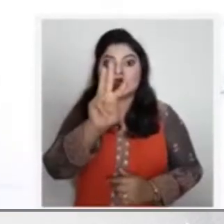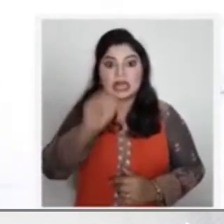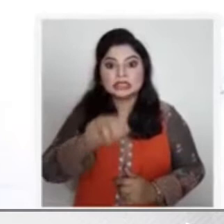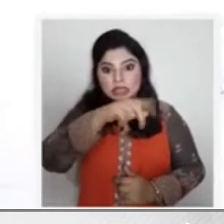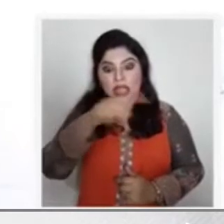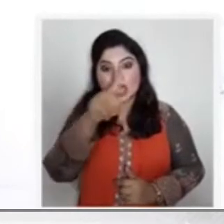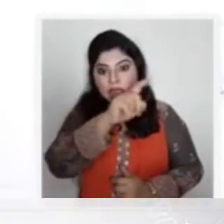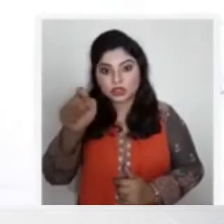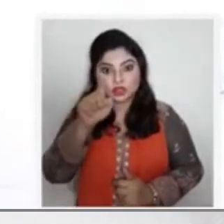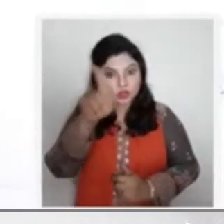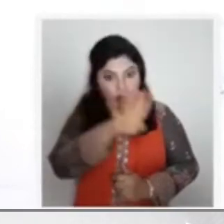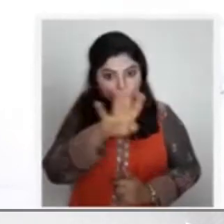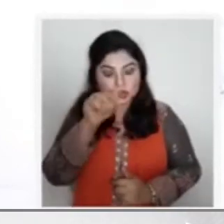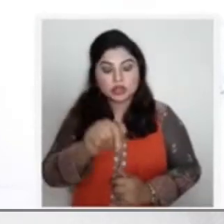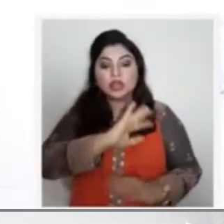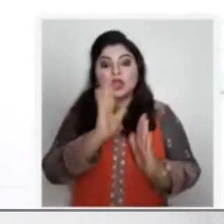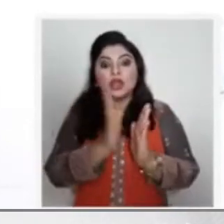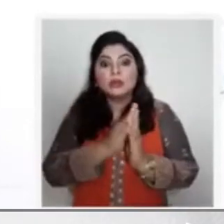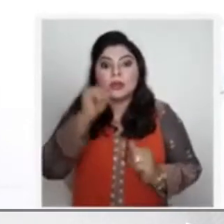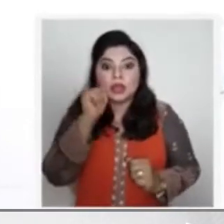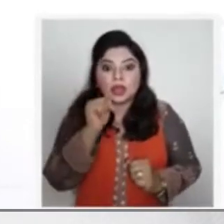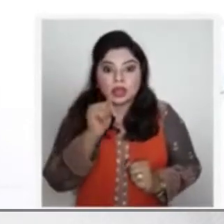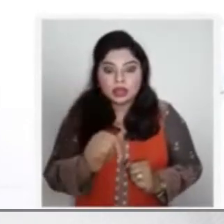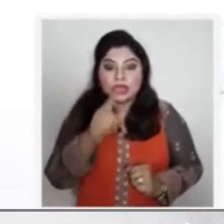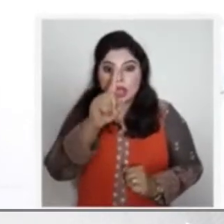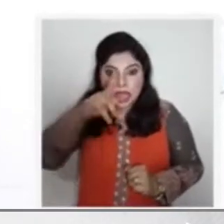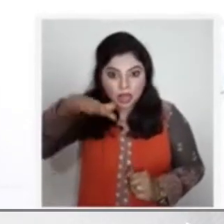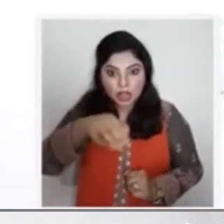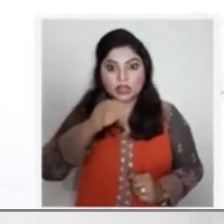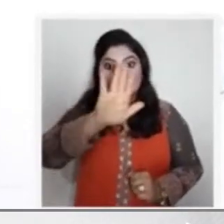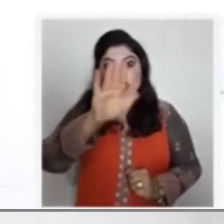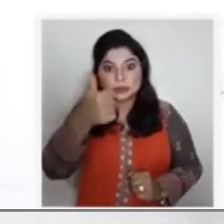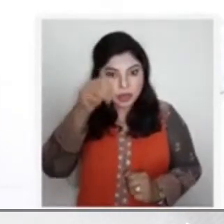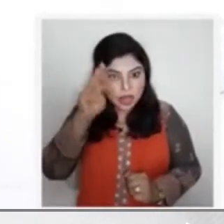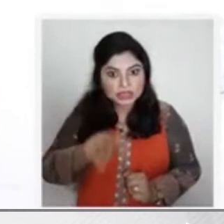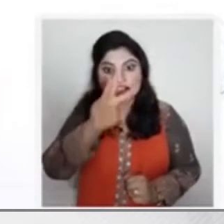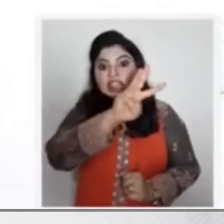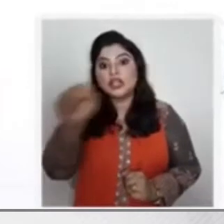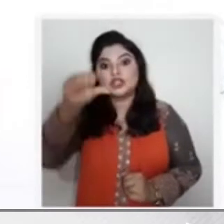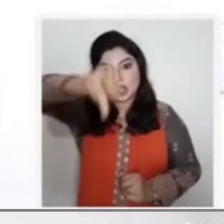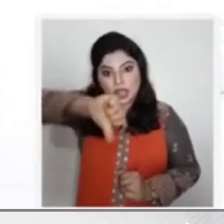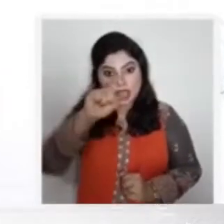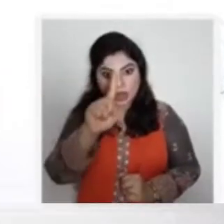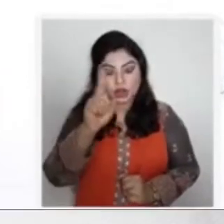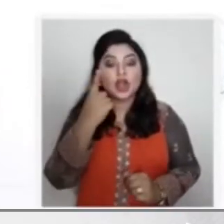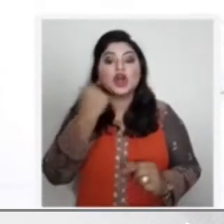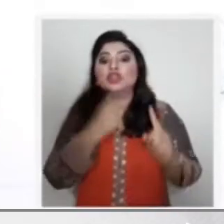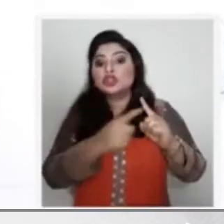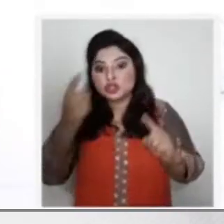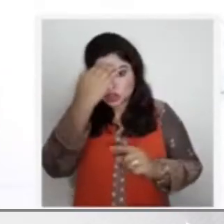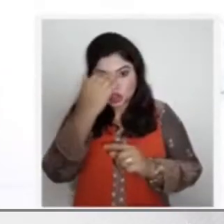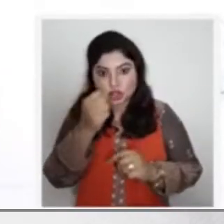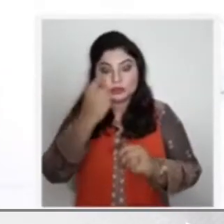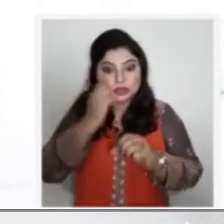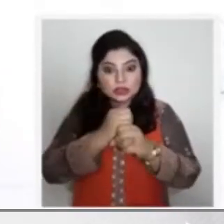৮১৭৩৪৭টি নমুনা। গত ২৪ ঘন্টায় যা পরীক্ষা হয়েছে তাতে শনাক্ত হয়েছে ৩১১৪ জন এবং এ পর্যন্ত শনাক্ত